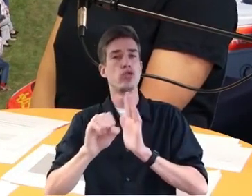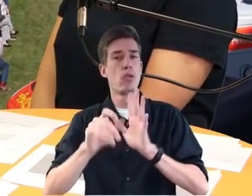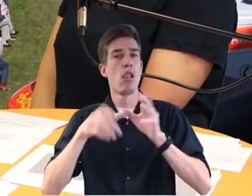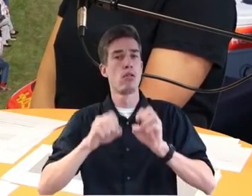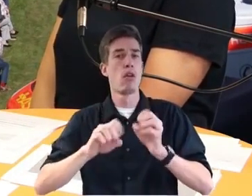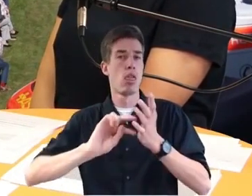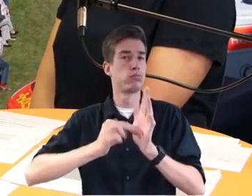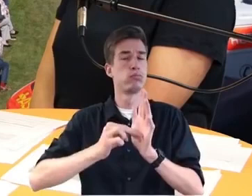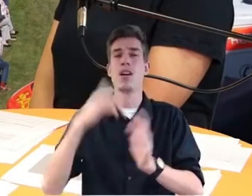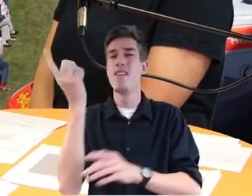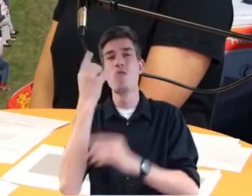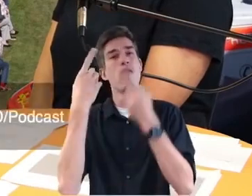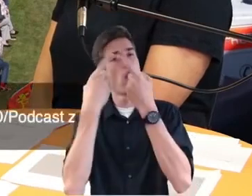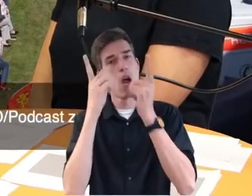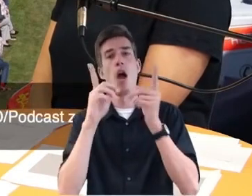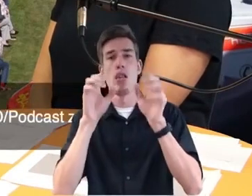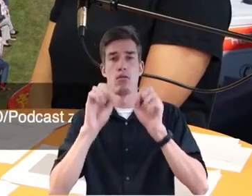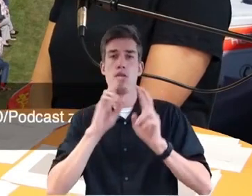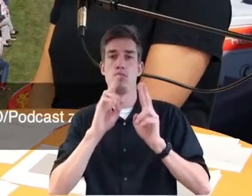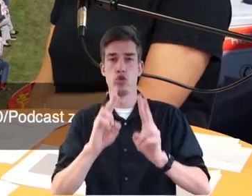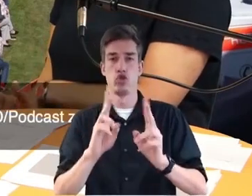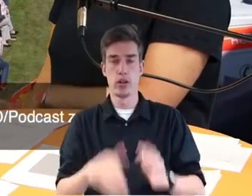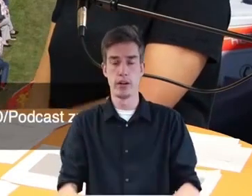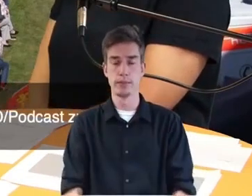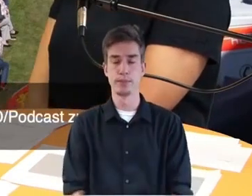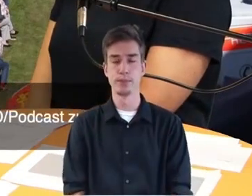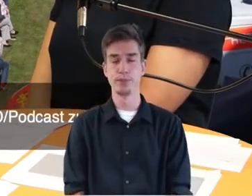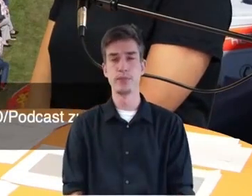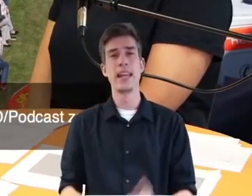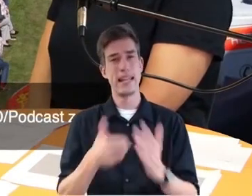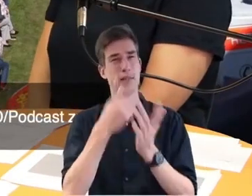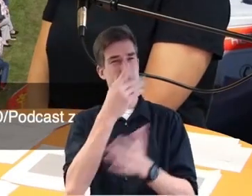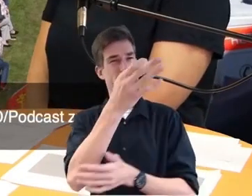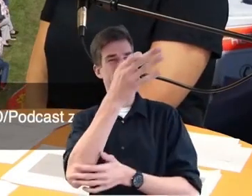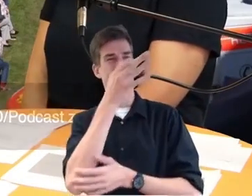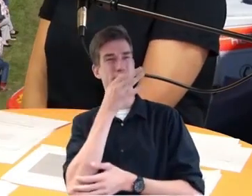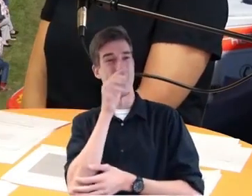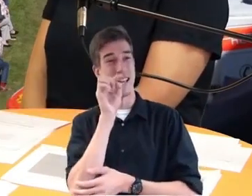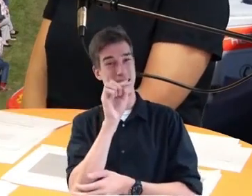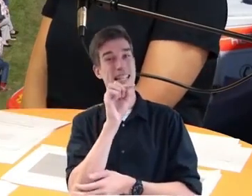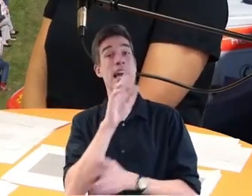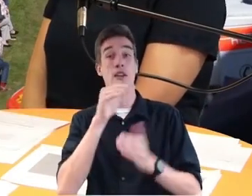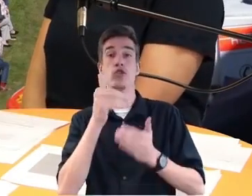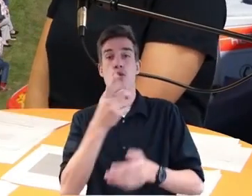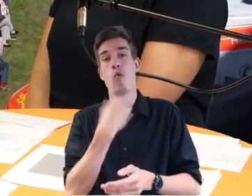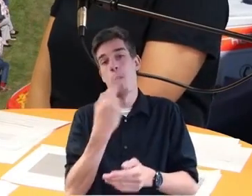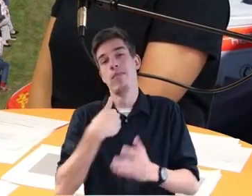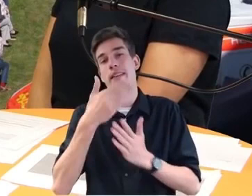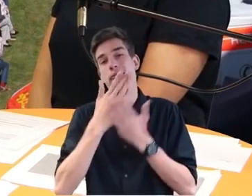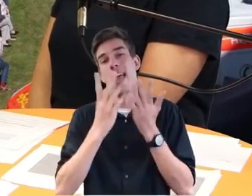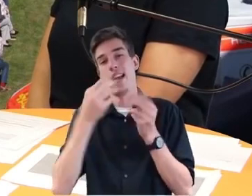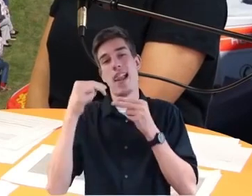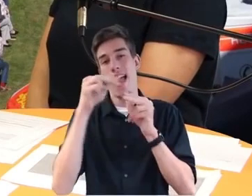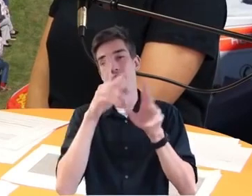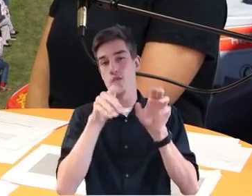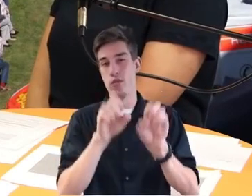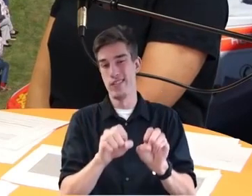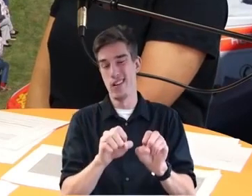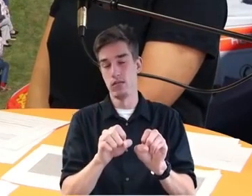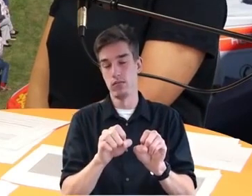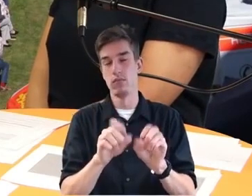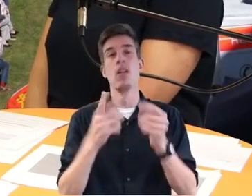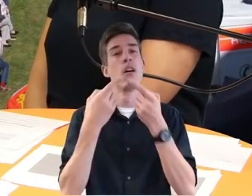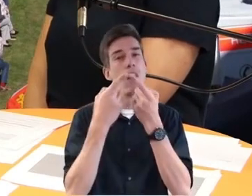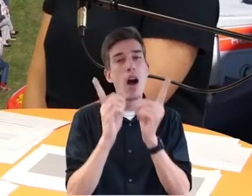jede Feuerwehr auch machen. Also deswegen, also auch zu der Frage, das ist schon mal eine Teilantwort.